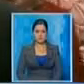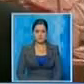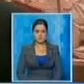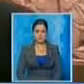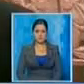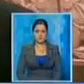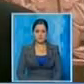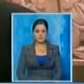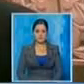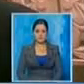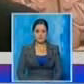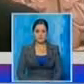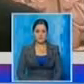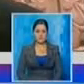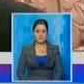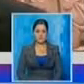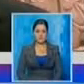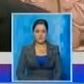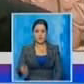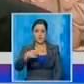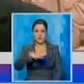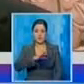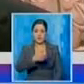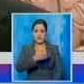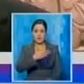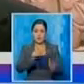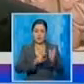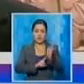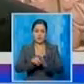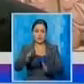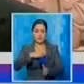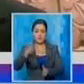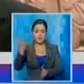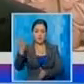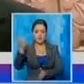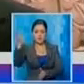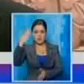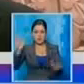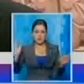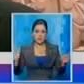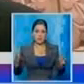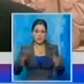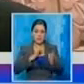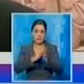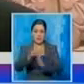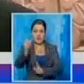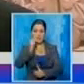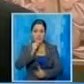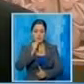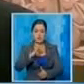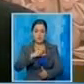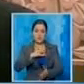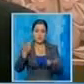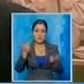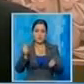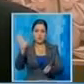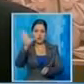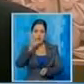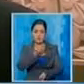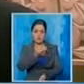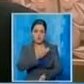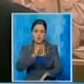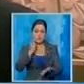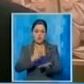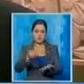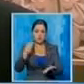Начали с немножко, мы где-то 500 голов вырастили, попробовали, ну, получилось, что вроде бы люди